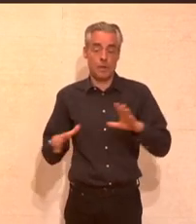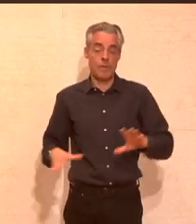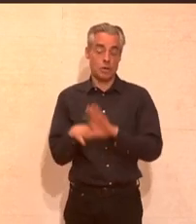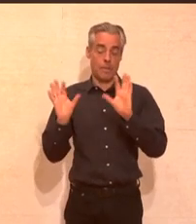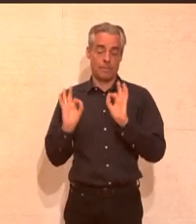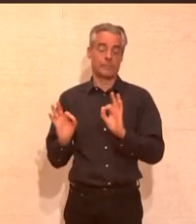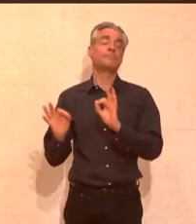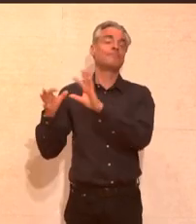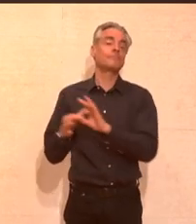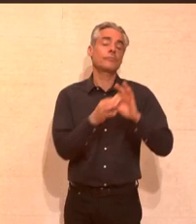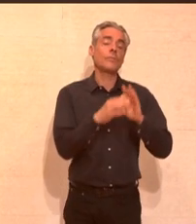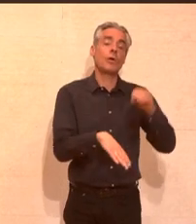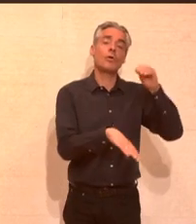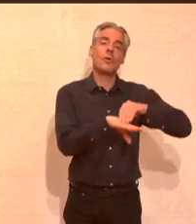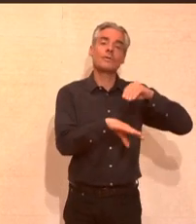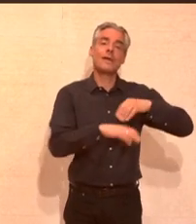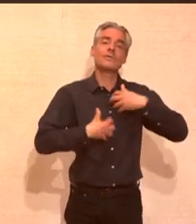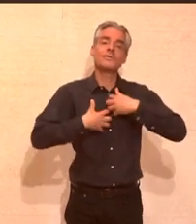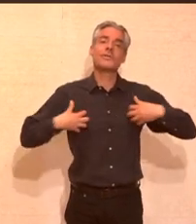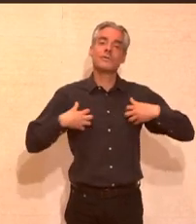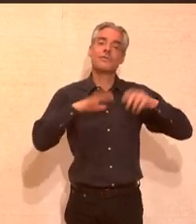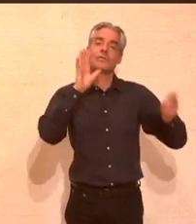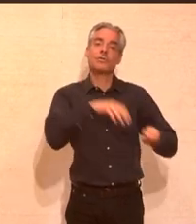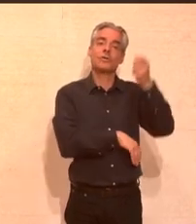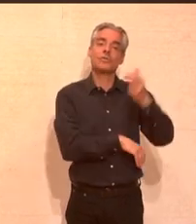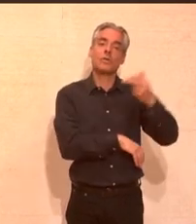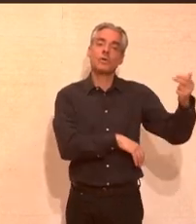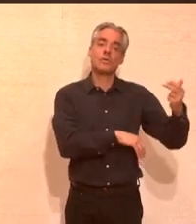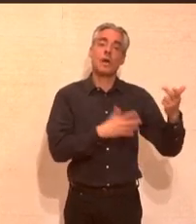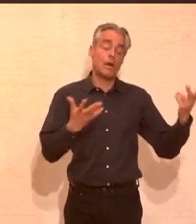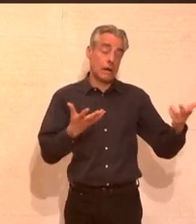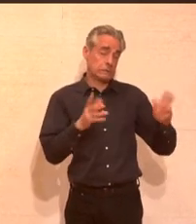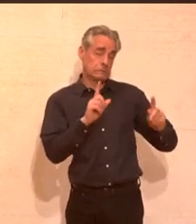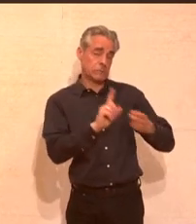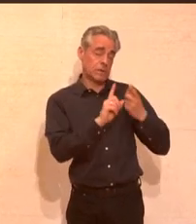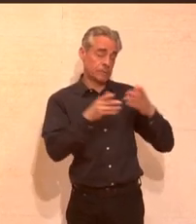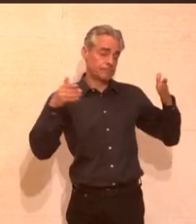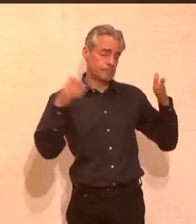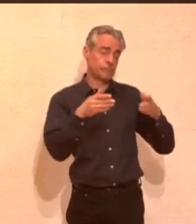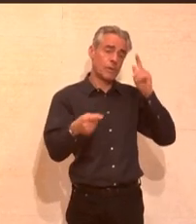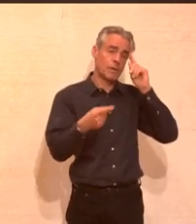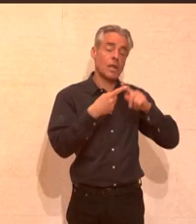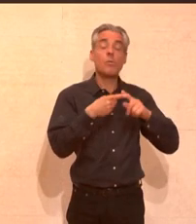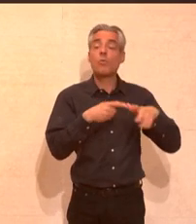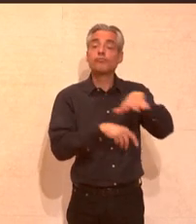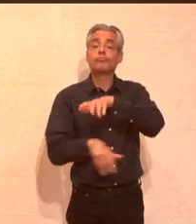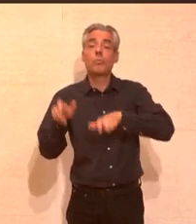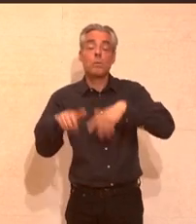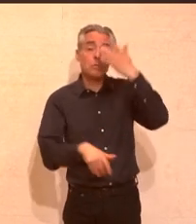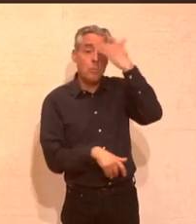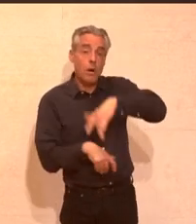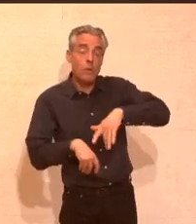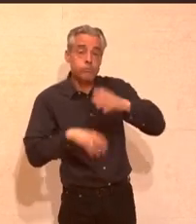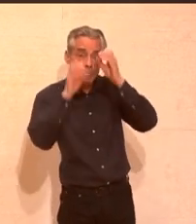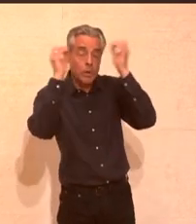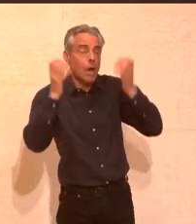que souhaite faire le Conseil scientifique de l'éducation nationale, et particulièrement sur des sujets méconnus, mais qui ont